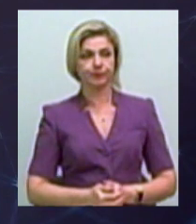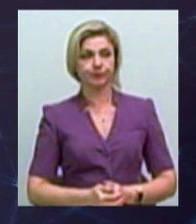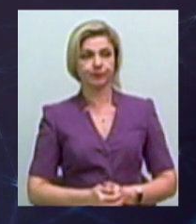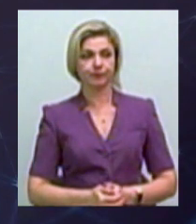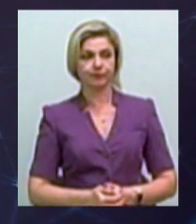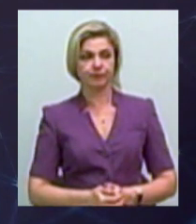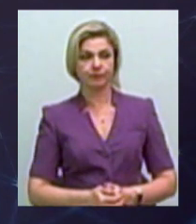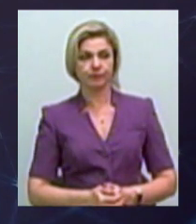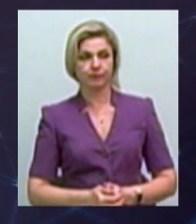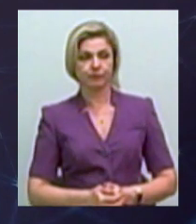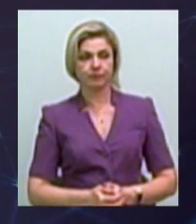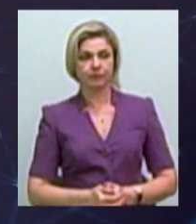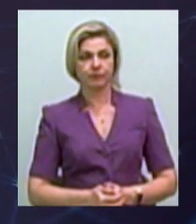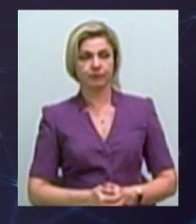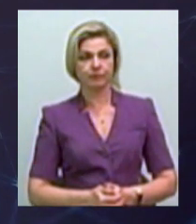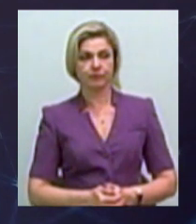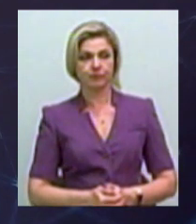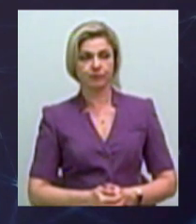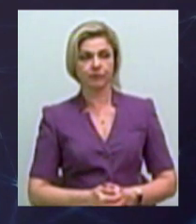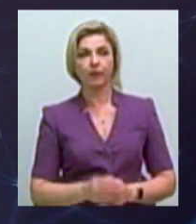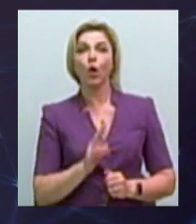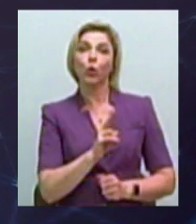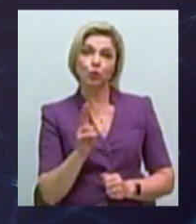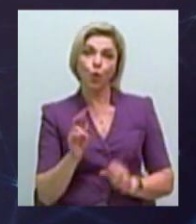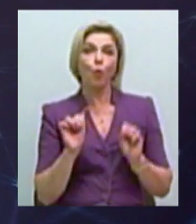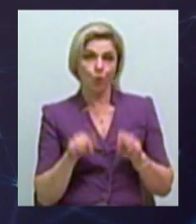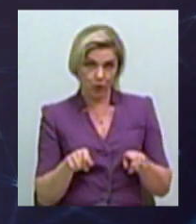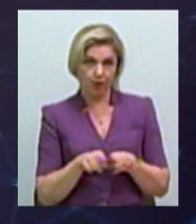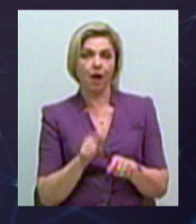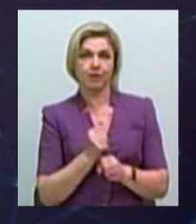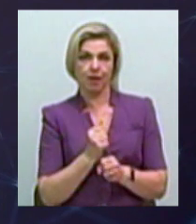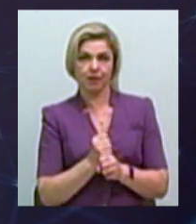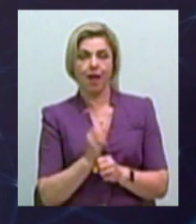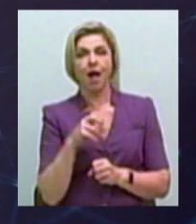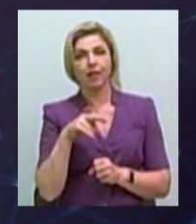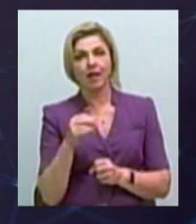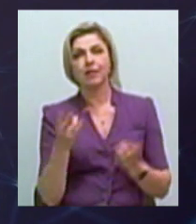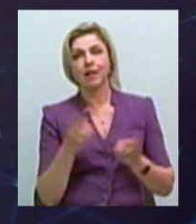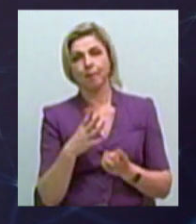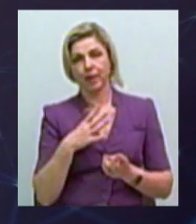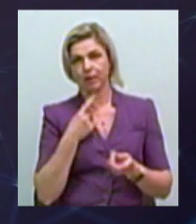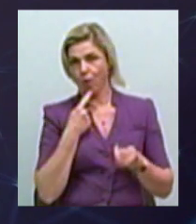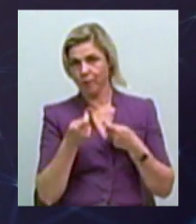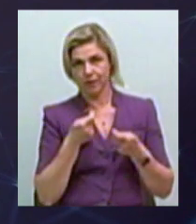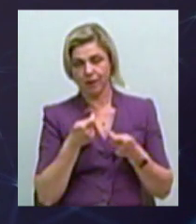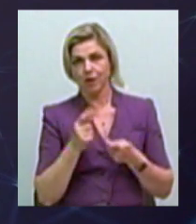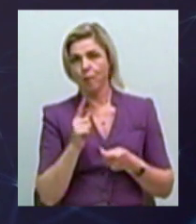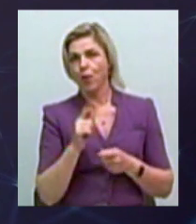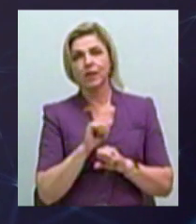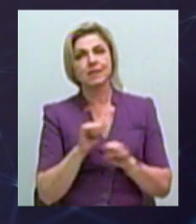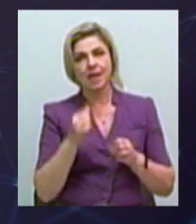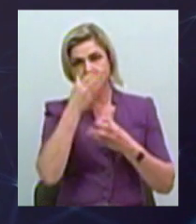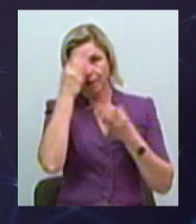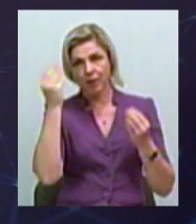Тут дехто може так вчинити, але треба бути дуже обережним. Чому? Тому що не треба забувати,